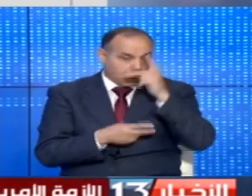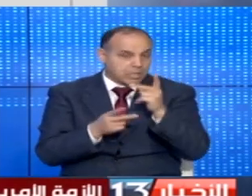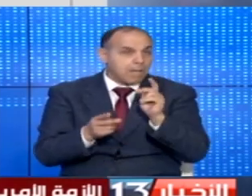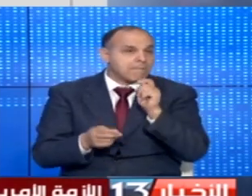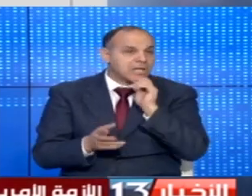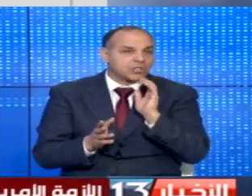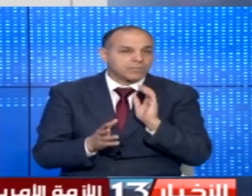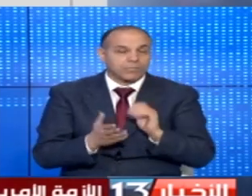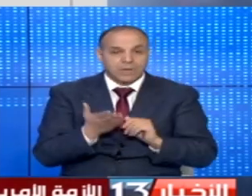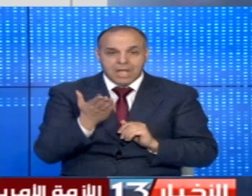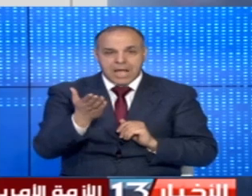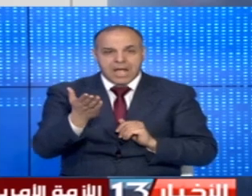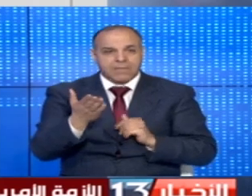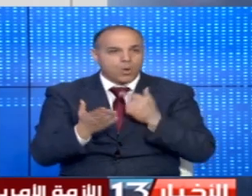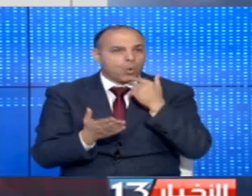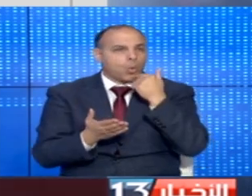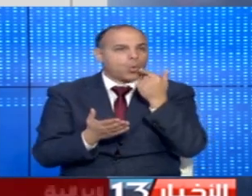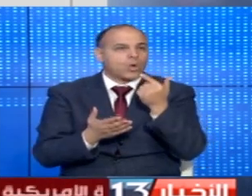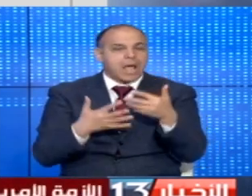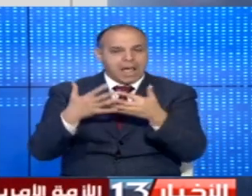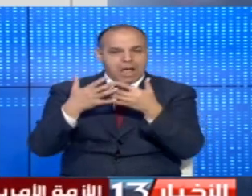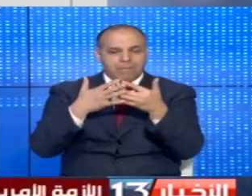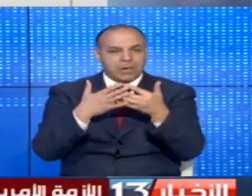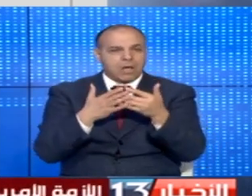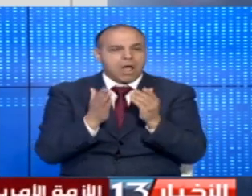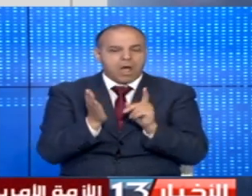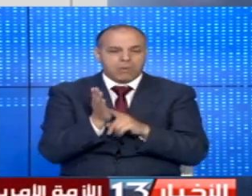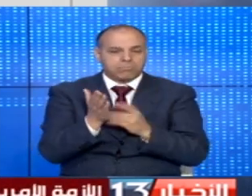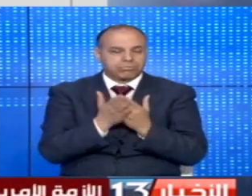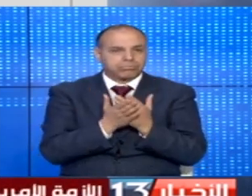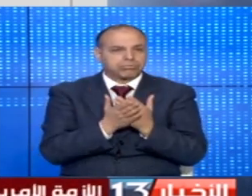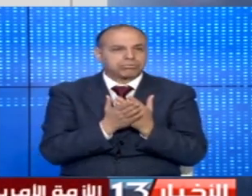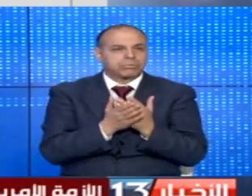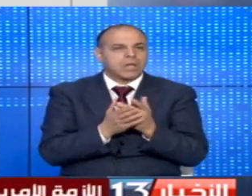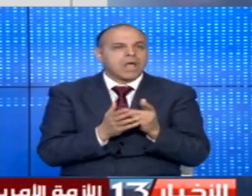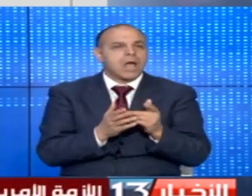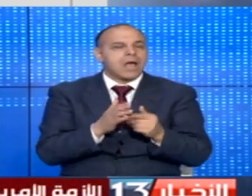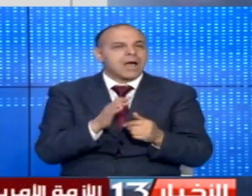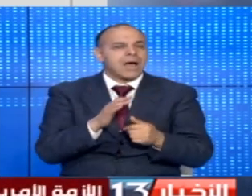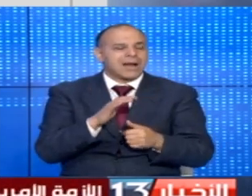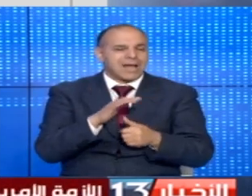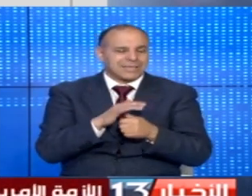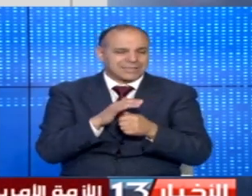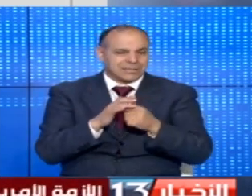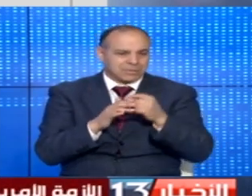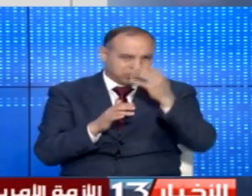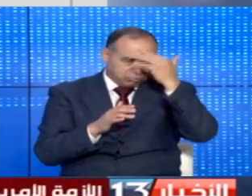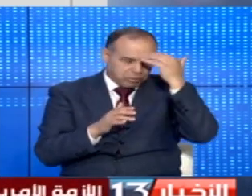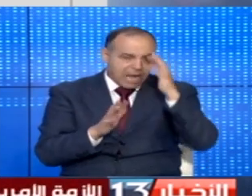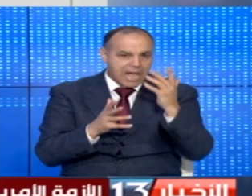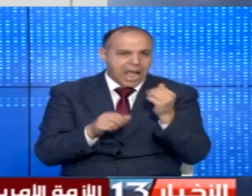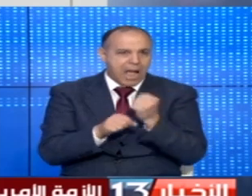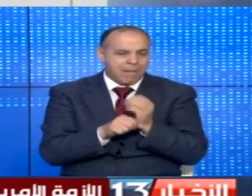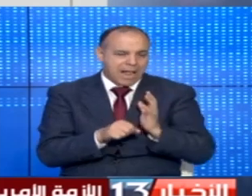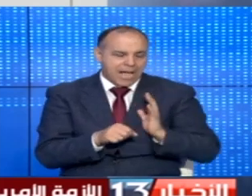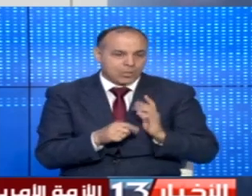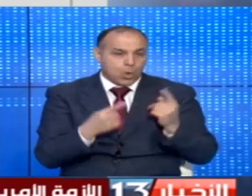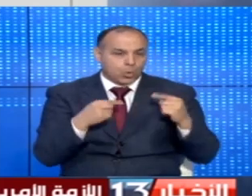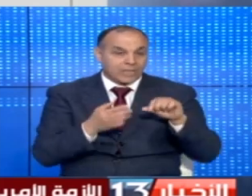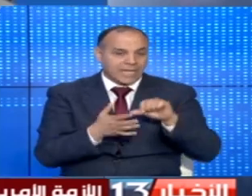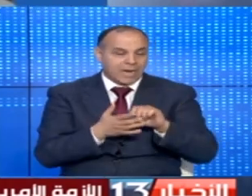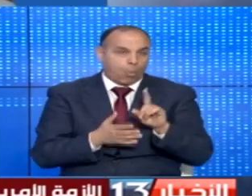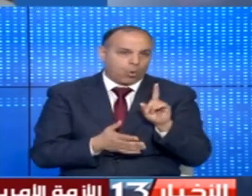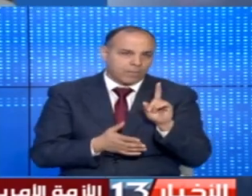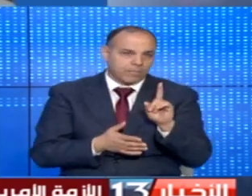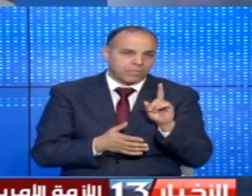هذا ك مفروض مجلس النواب الامريكي على مشروع قانون يحد من قدره الرئيس دونالد ترامب على القيام باي عمل عسكري ضد ايران